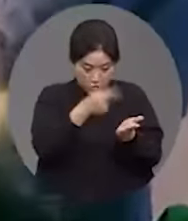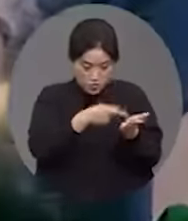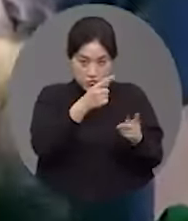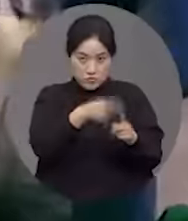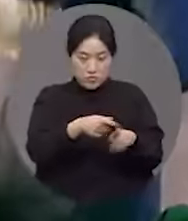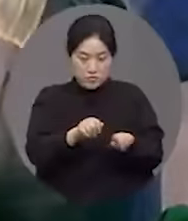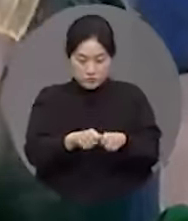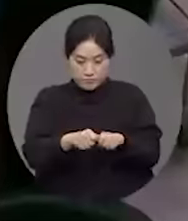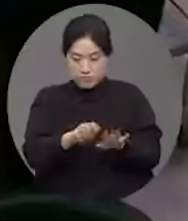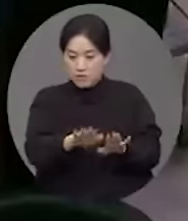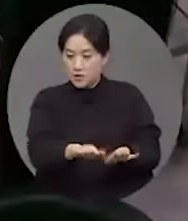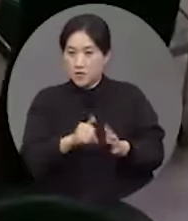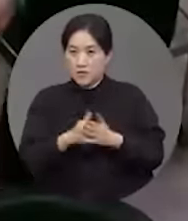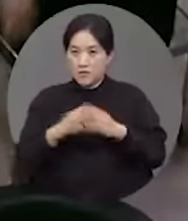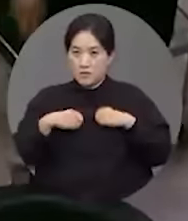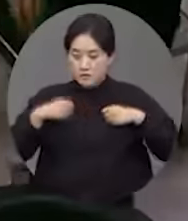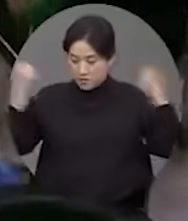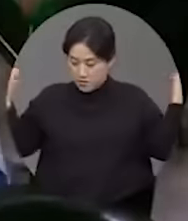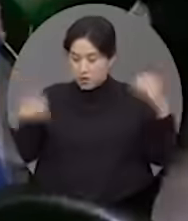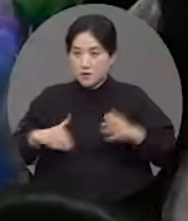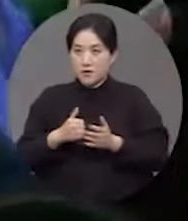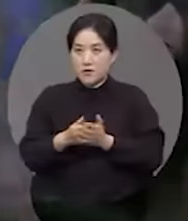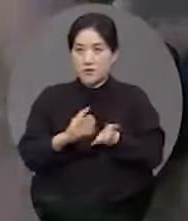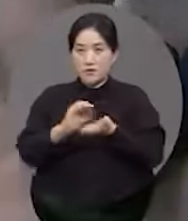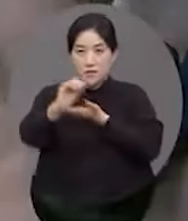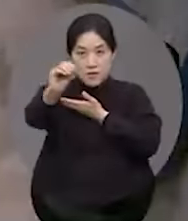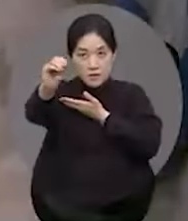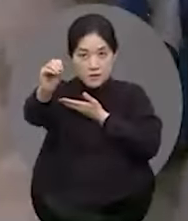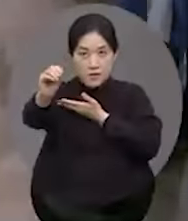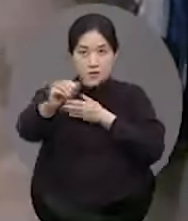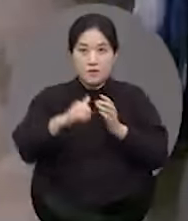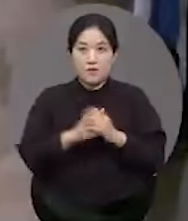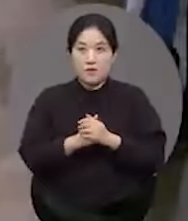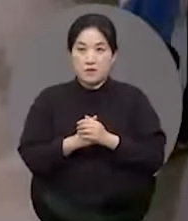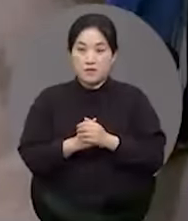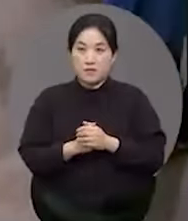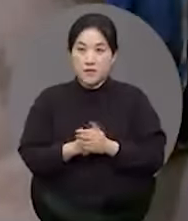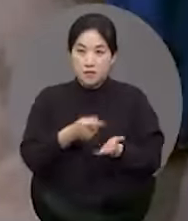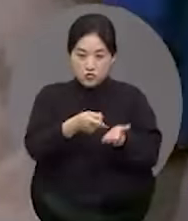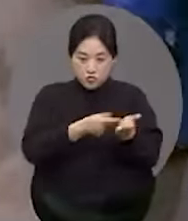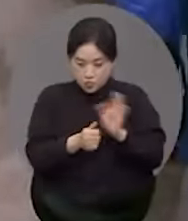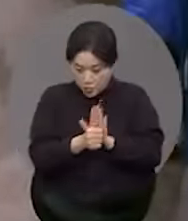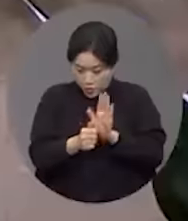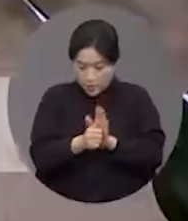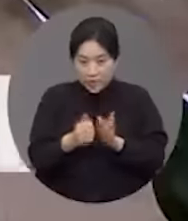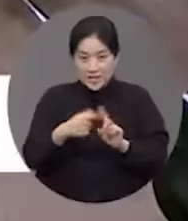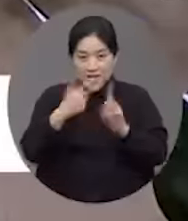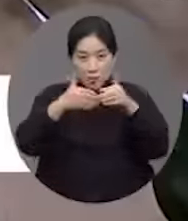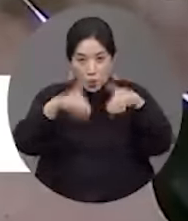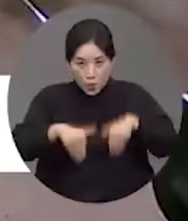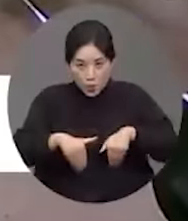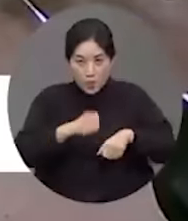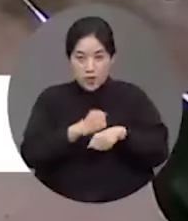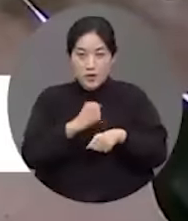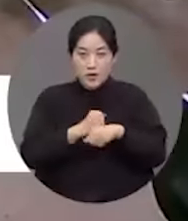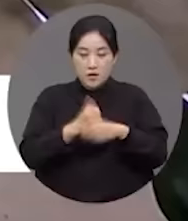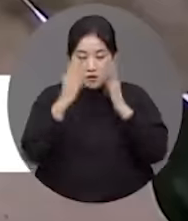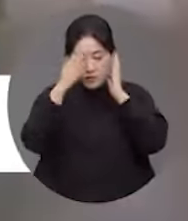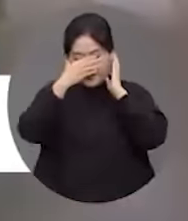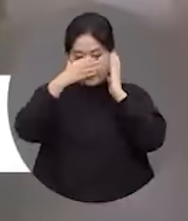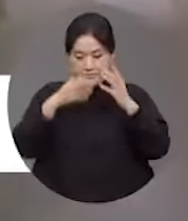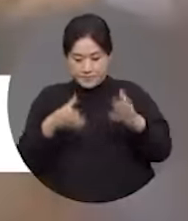도구를 내려놓고 가운을 벗으며 수술실을 떠납니다. 그러자 수술을 보조하던 간호사가 환자의 얼굴을